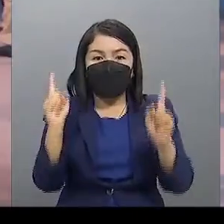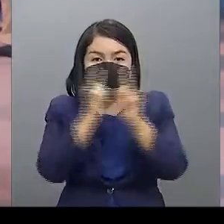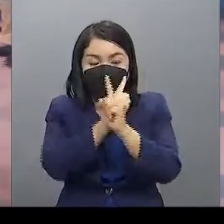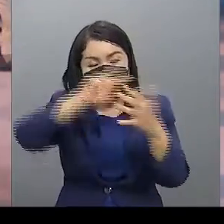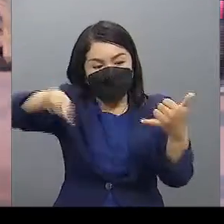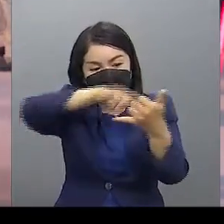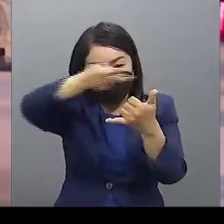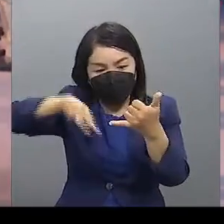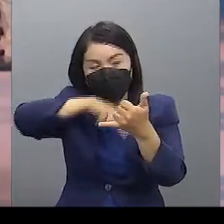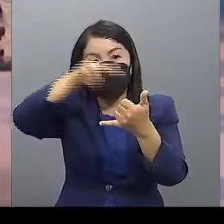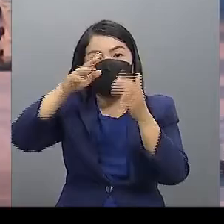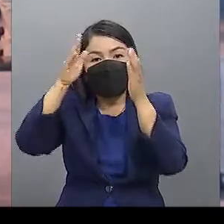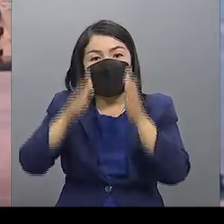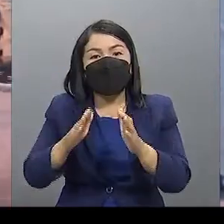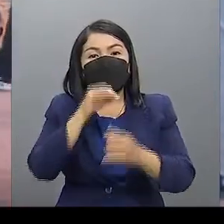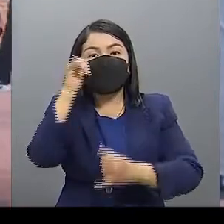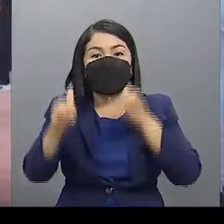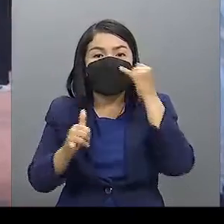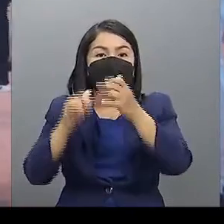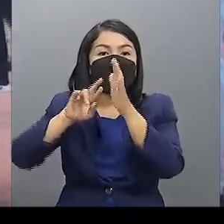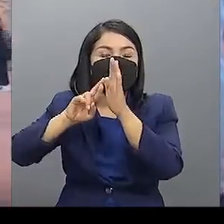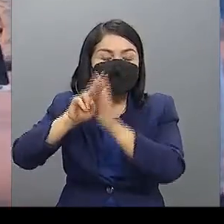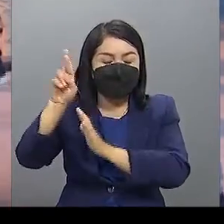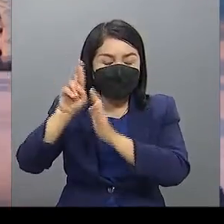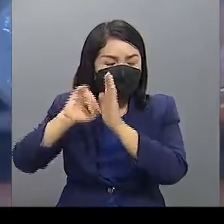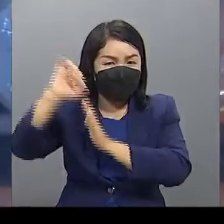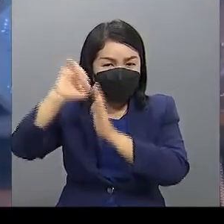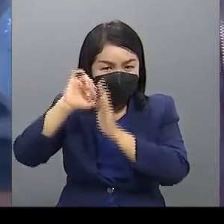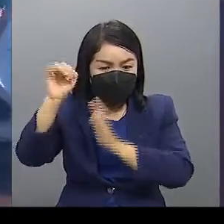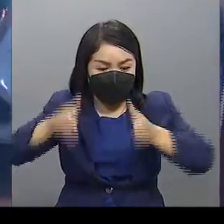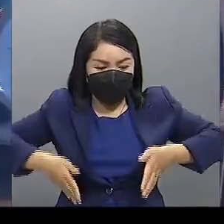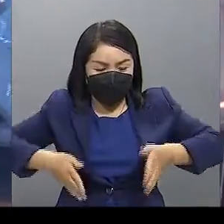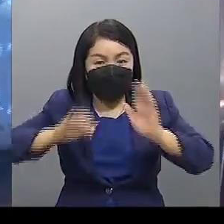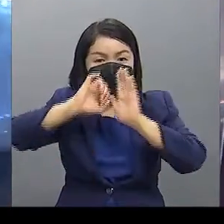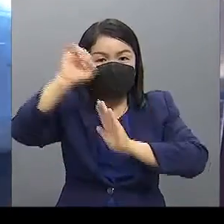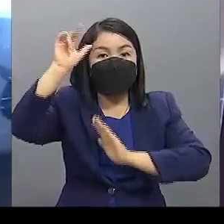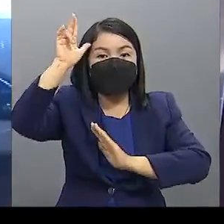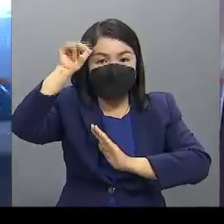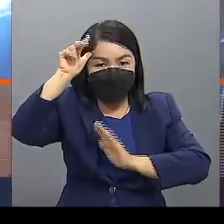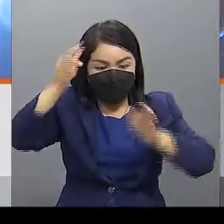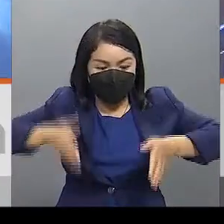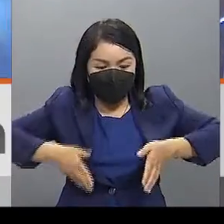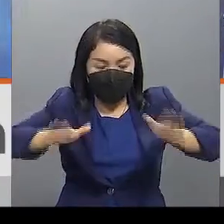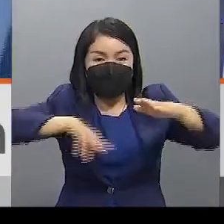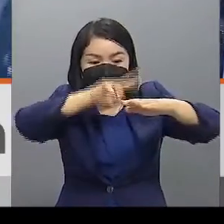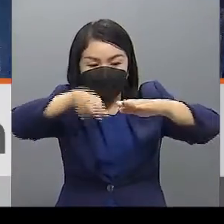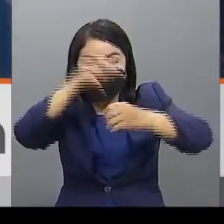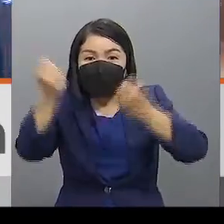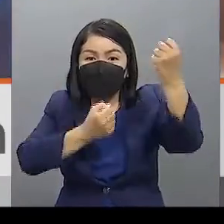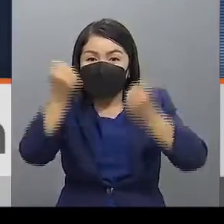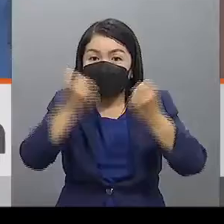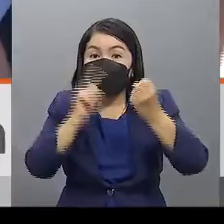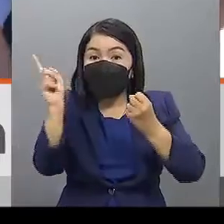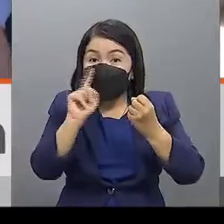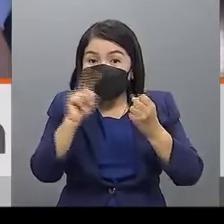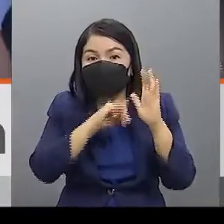ลอด24ชั่วโมงบนถนนเชียงใหม่ลำปางขาเข้าเมืองค่ะก็เน้นตรวจสอบคนที่เดินทางมาจากพื้นที่ควบคุมสูงสุด